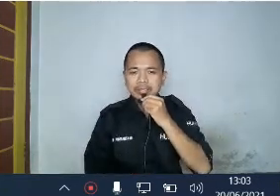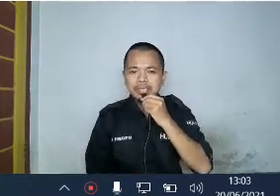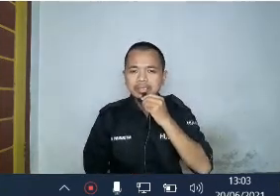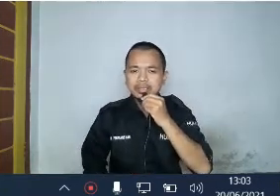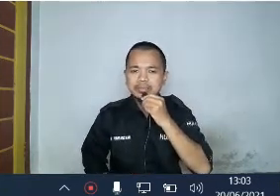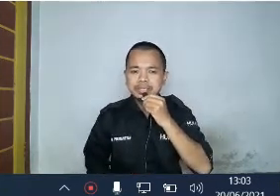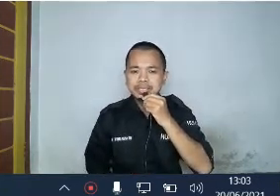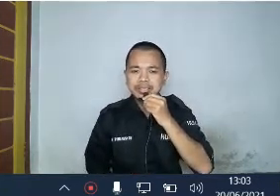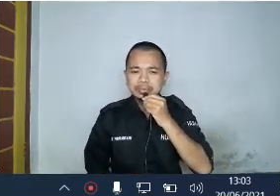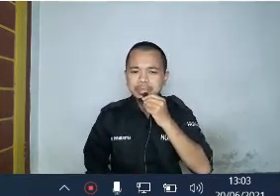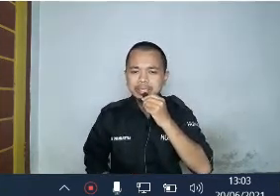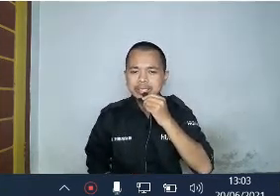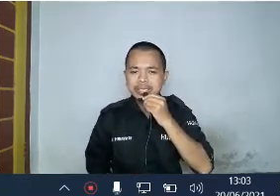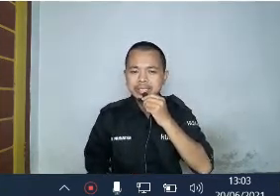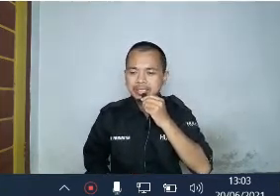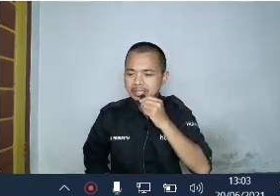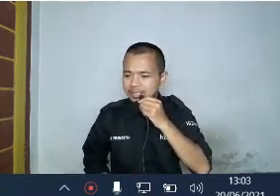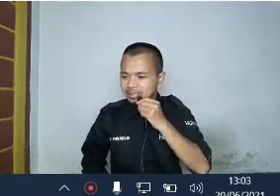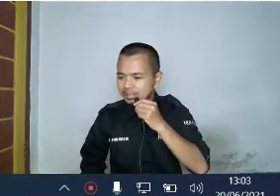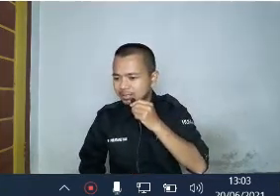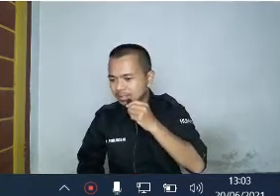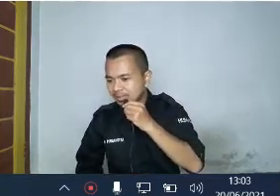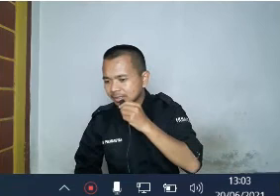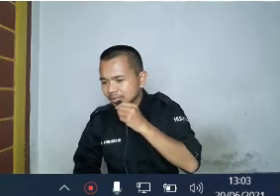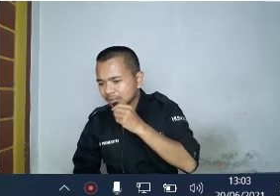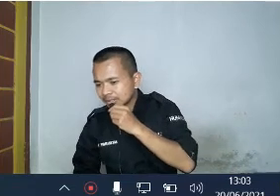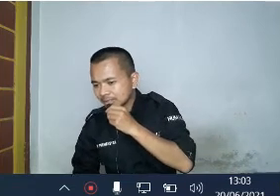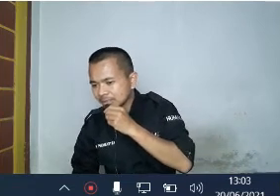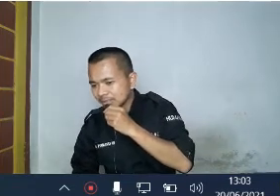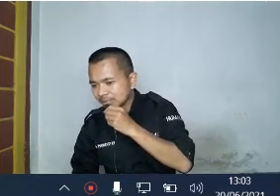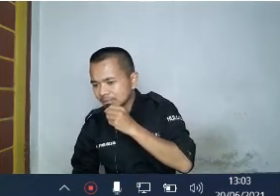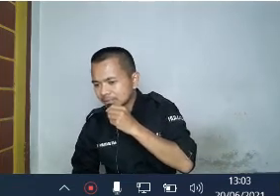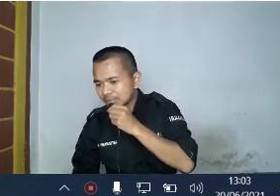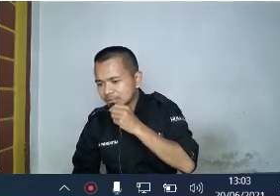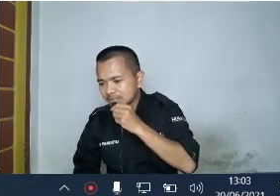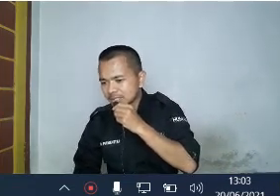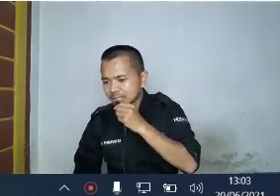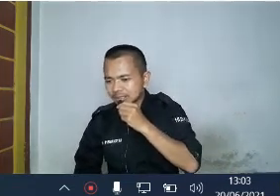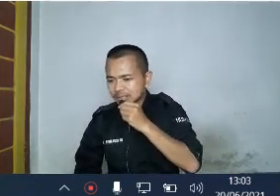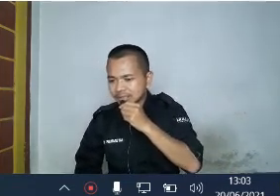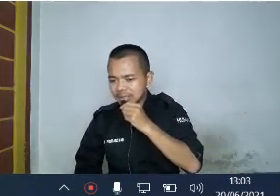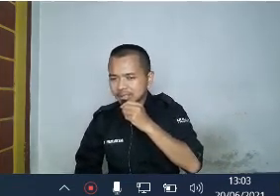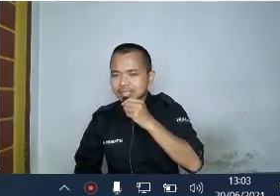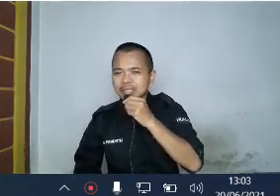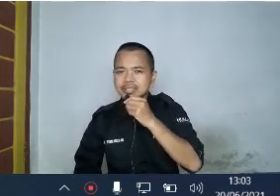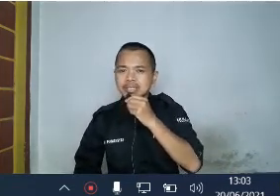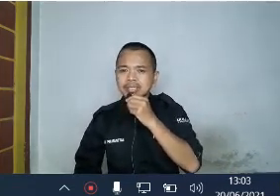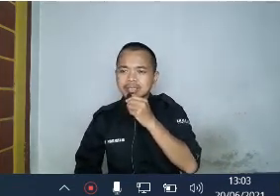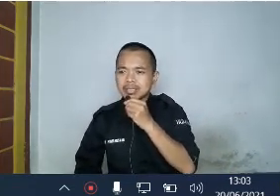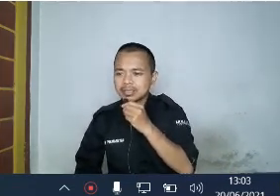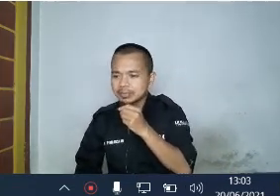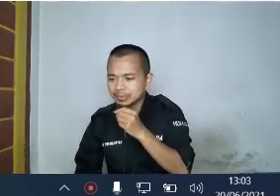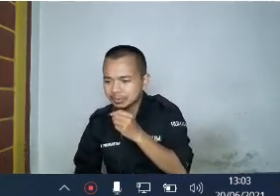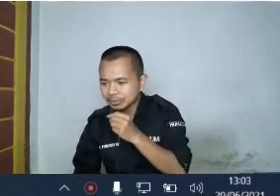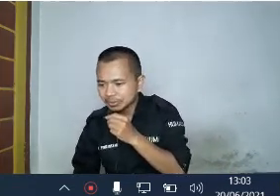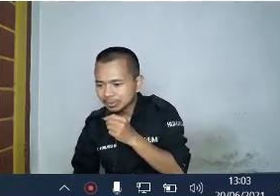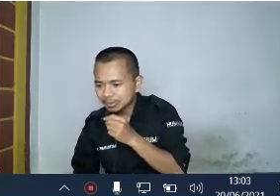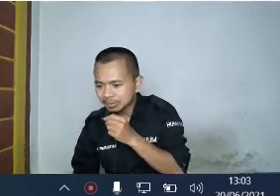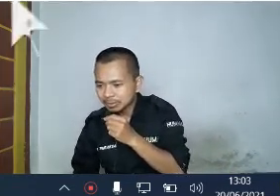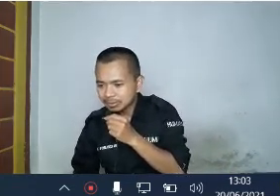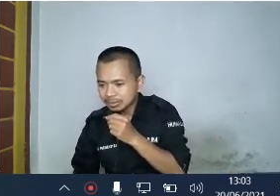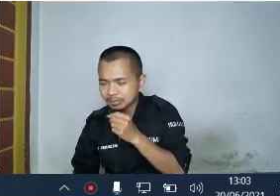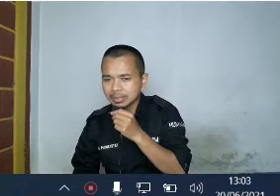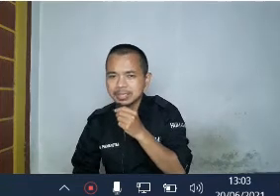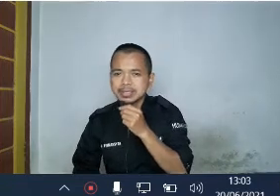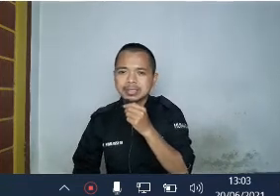ya alhamdulillah ya bisa ketemu lagi saya di siang ini ini adalah siang hari